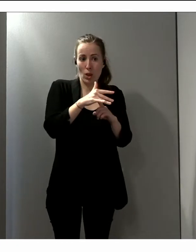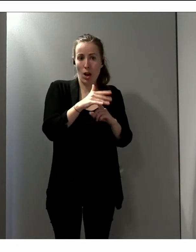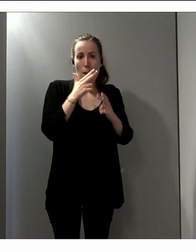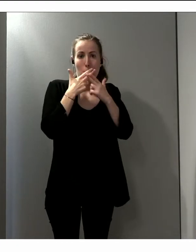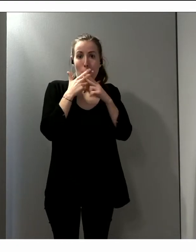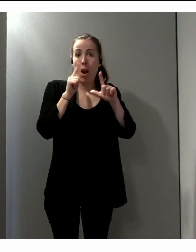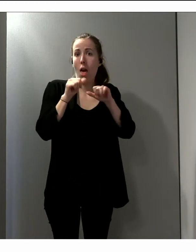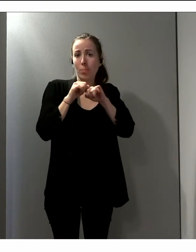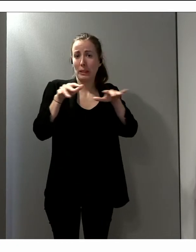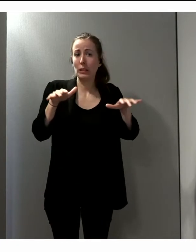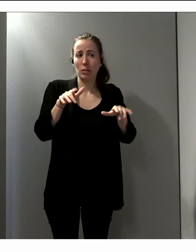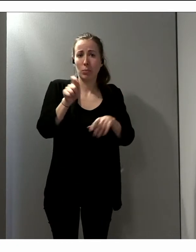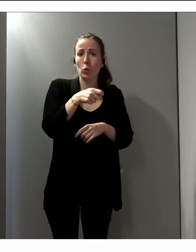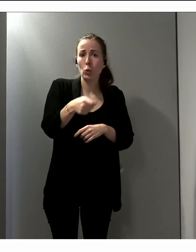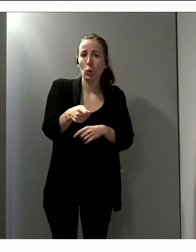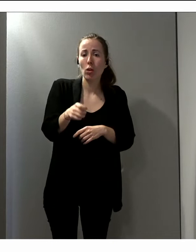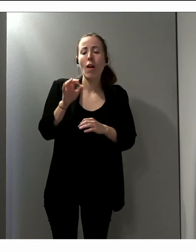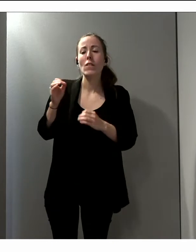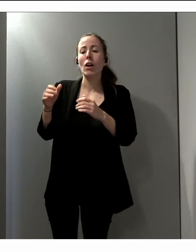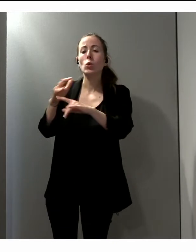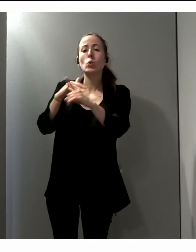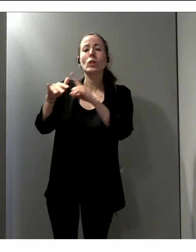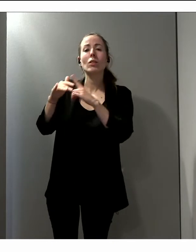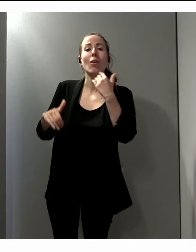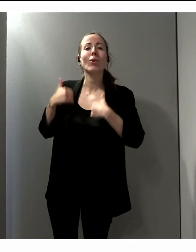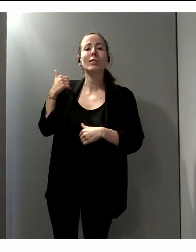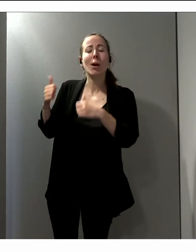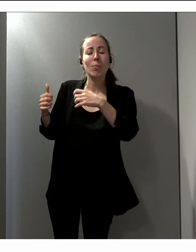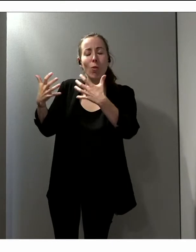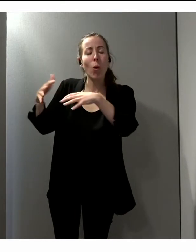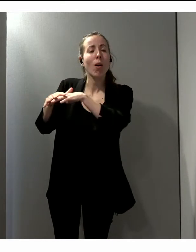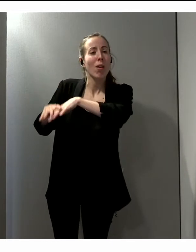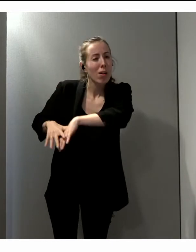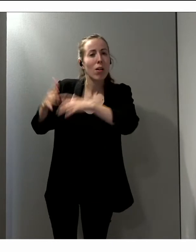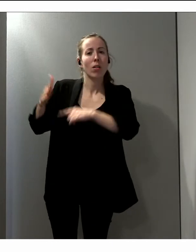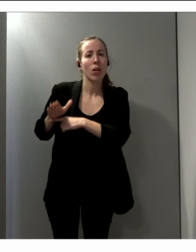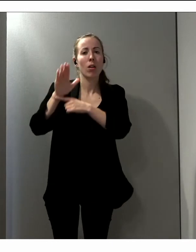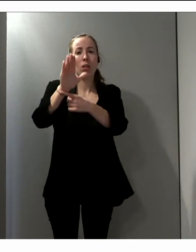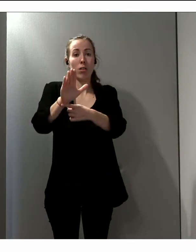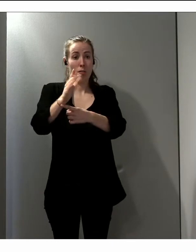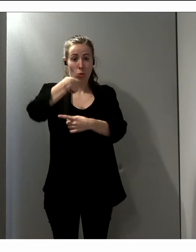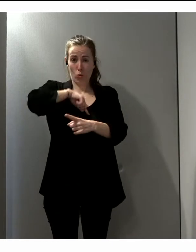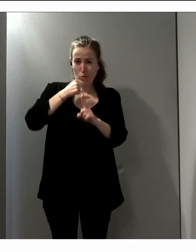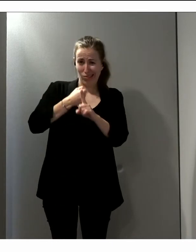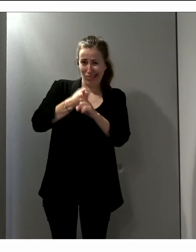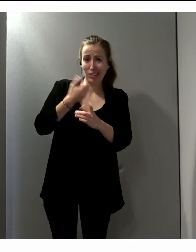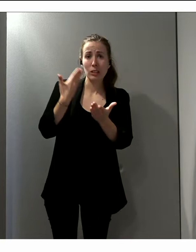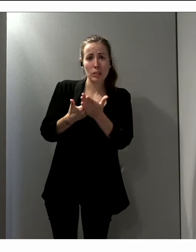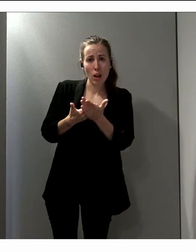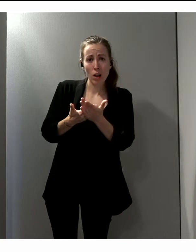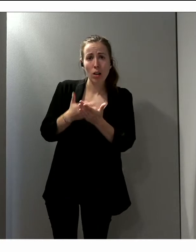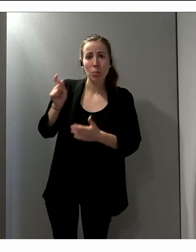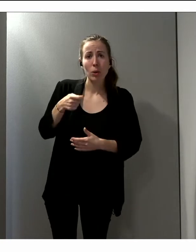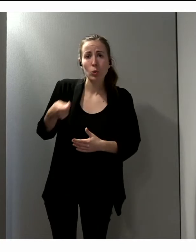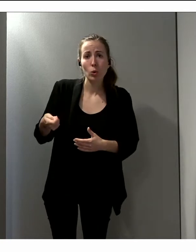de mettre en lumière le handicap dans la société est l'un de nos combats, c'est vrai que on peut avoir